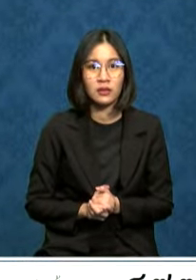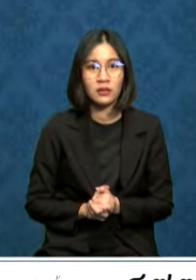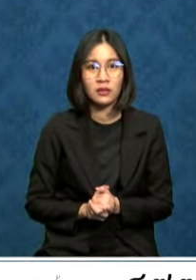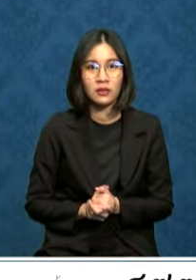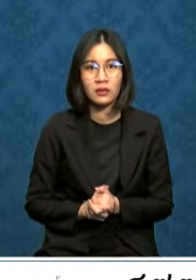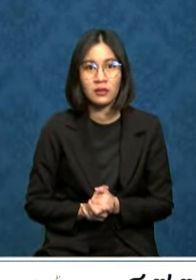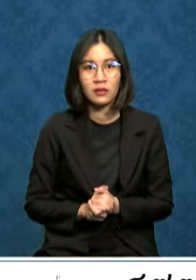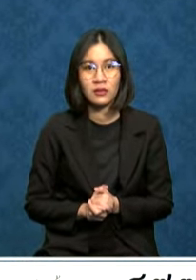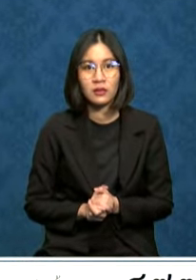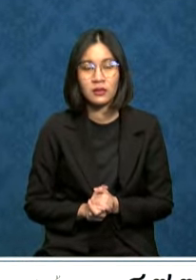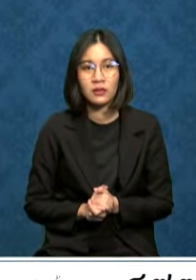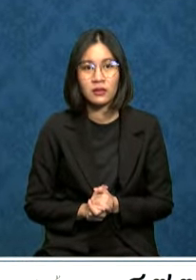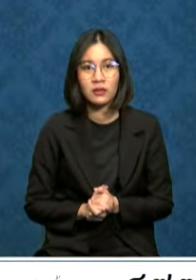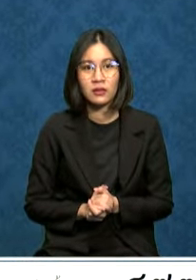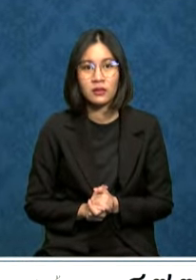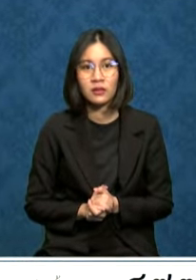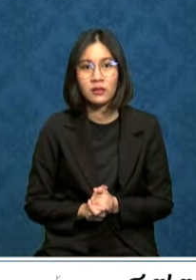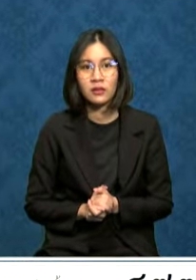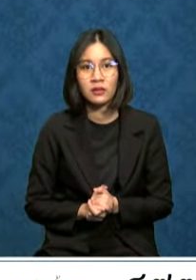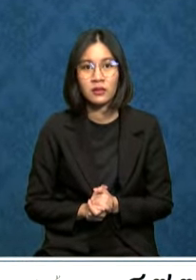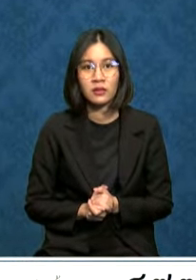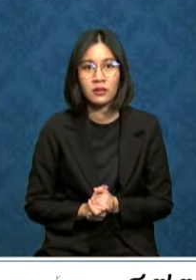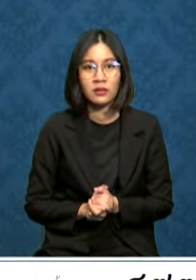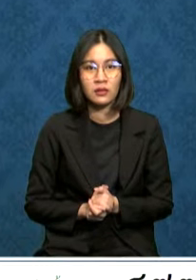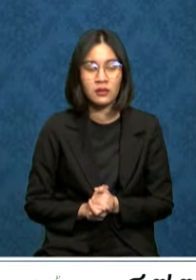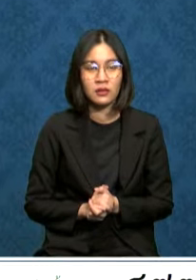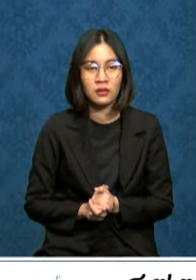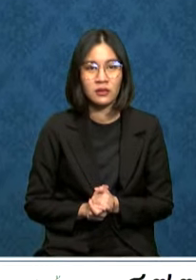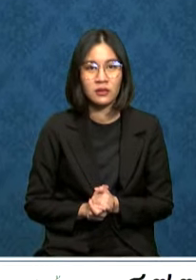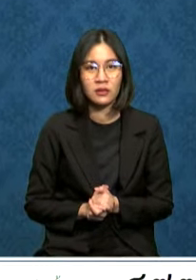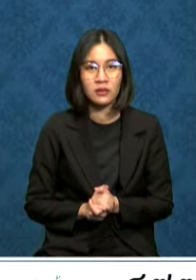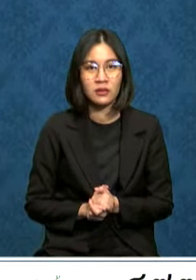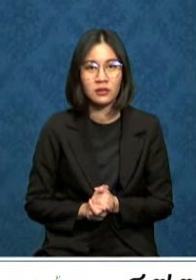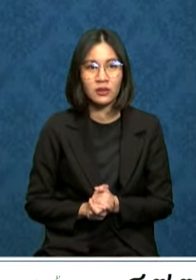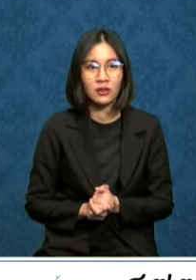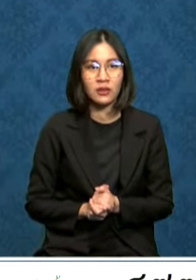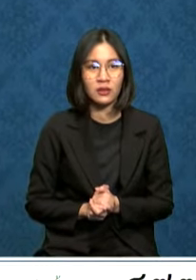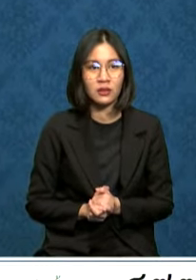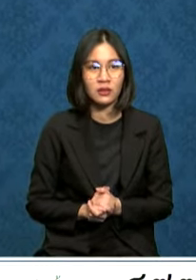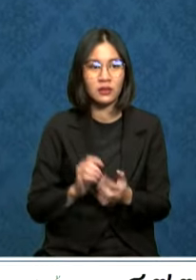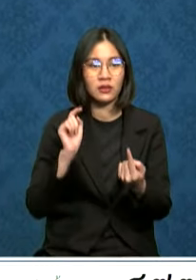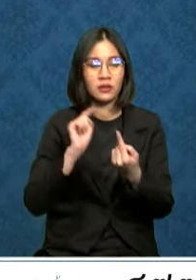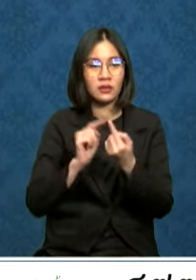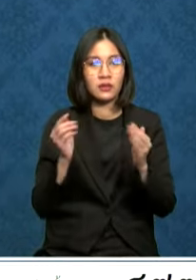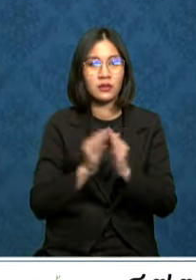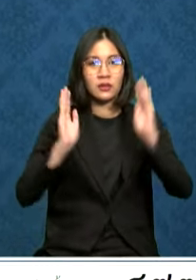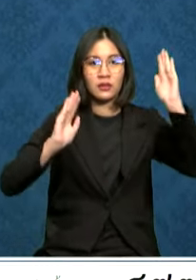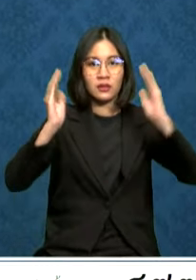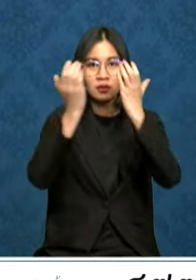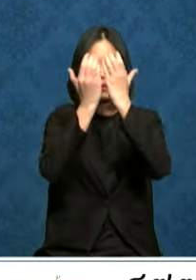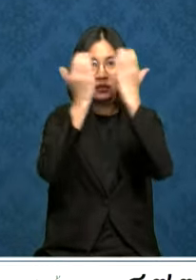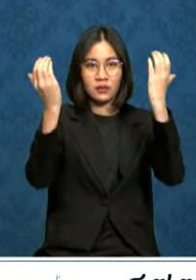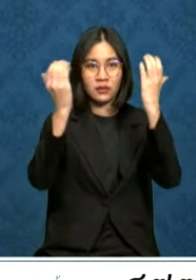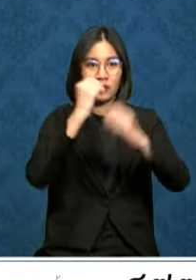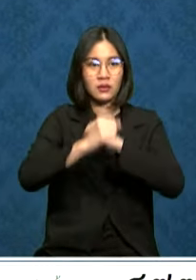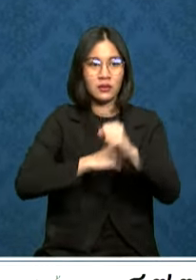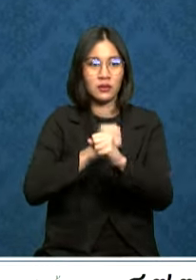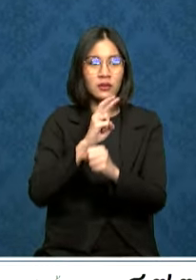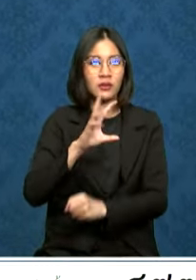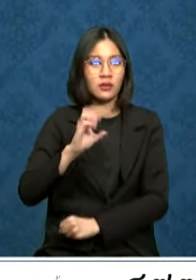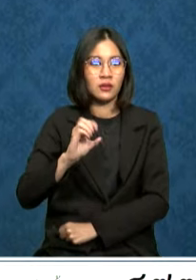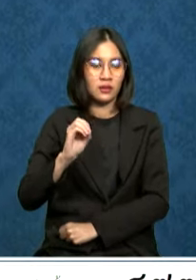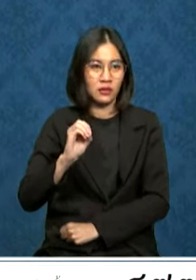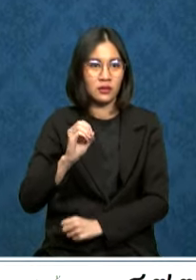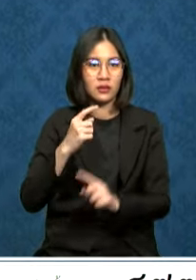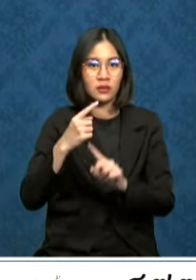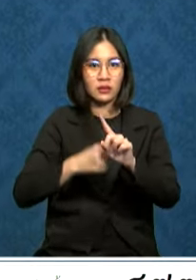ทีนี้การออกเสีงประชามติ เพื่อที่จะลองรับรัฐมนูลฉบับป 50เมื่อวนที่